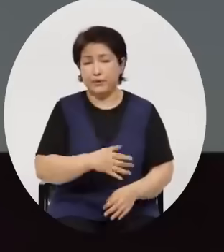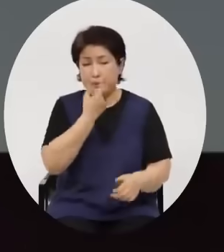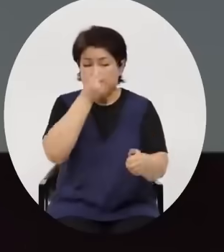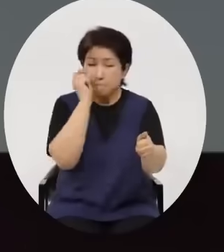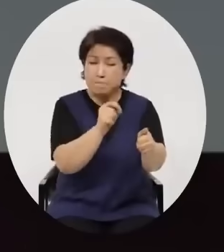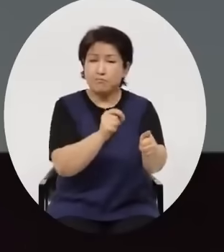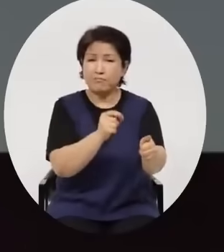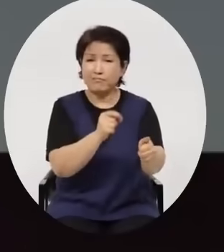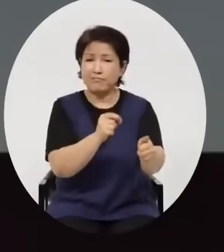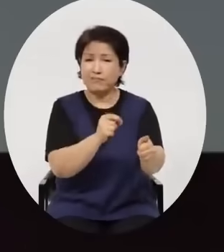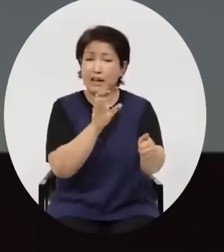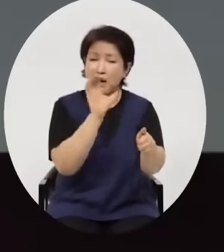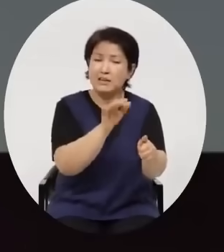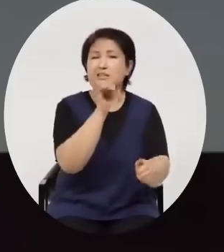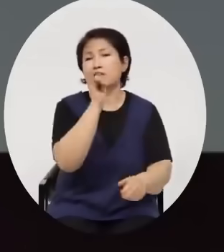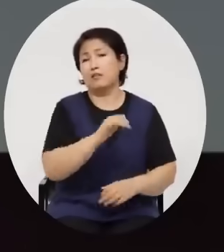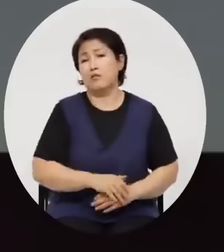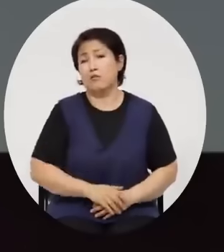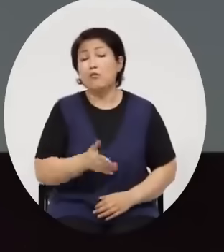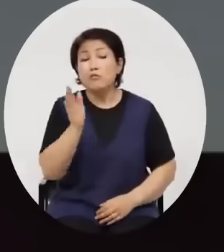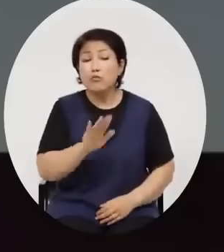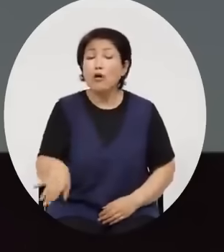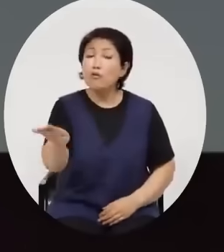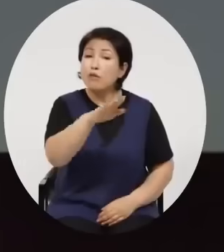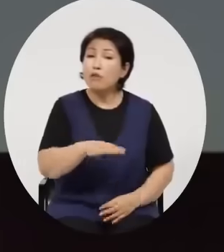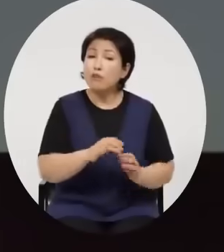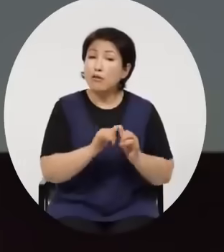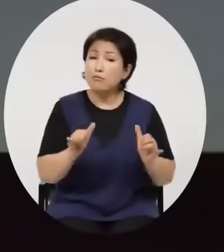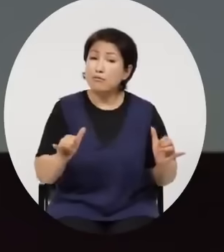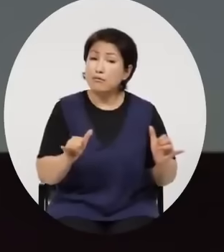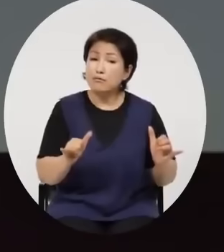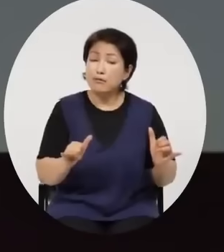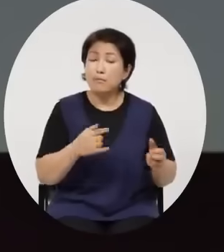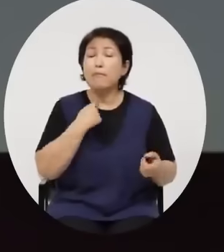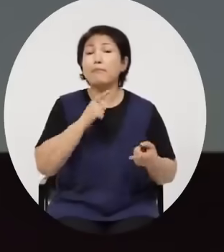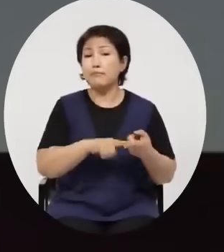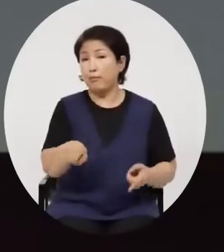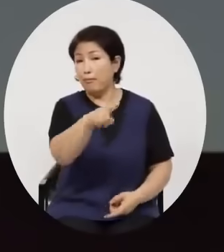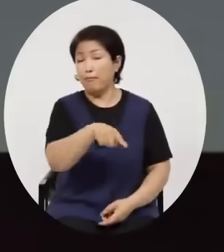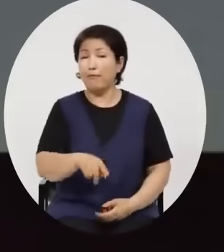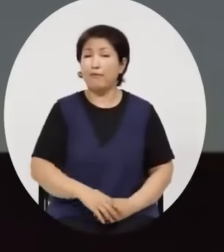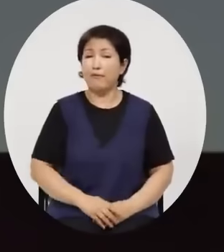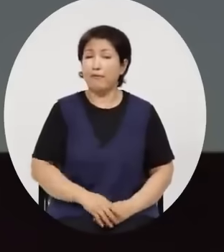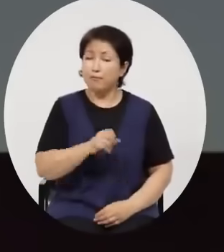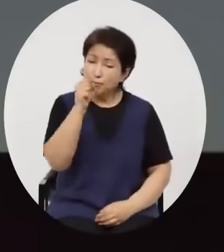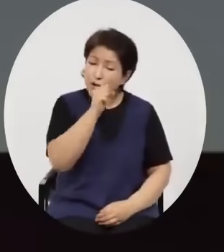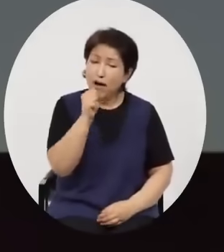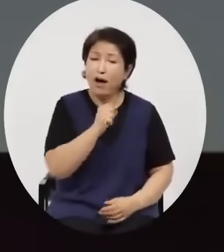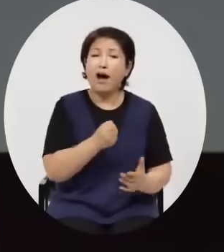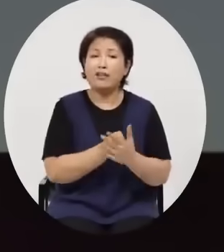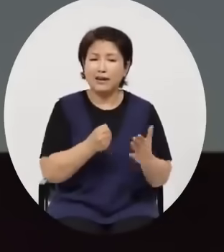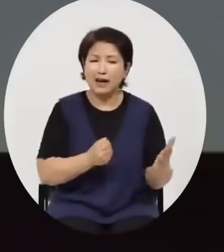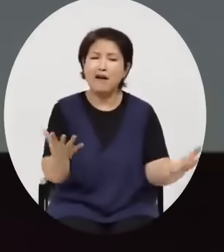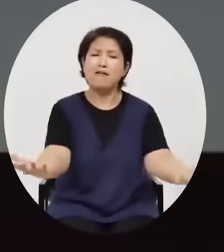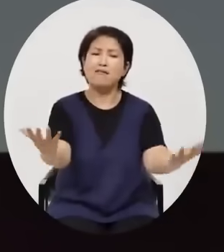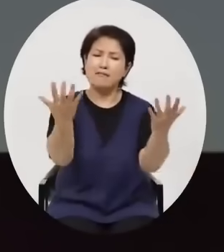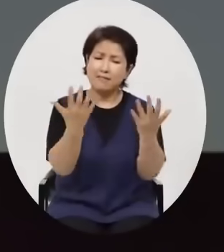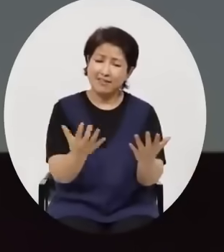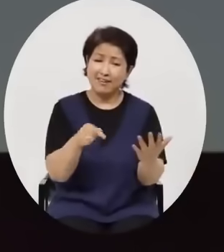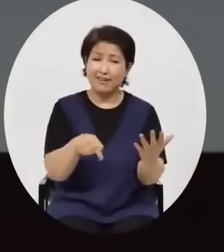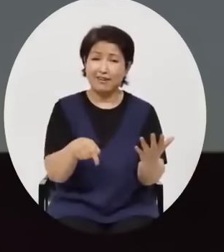쫑꼬도 팍 줘버리고 이렇게. 그런데 사람들이 그런 걸 또 좋아해요? 안 해요? 좋아해서 이게